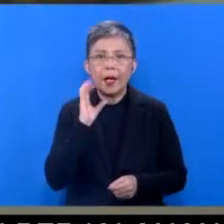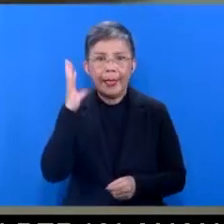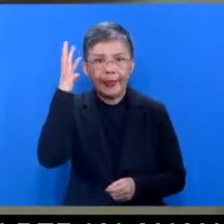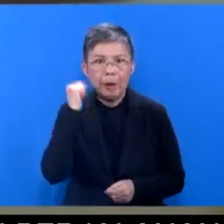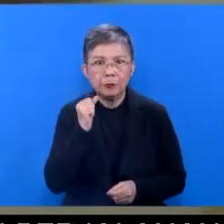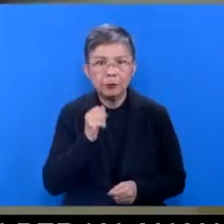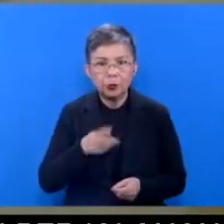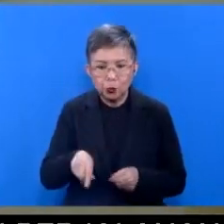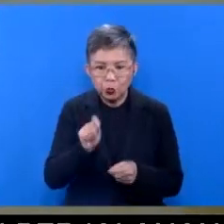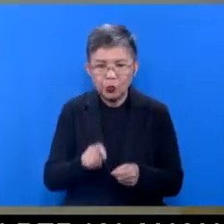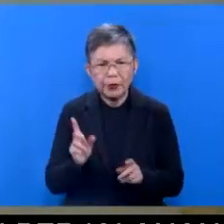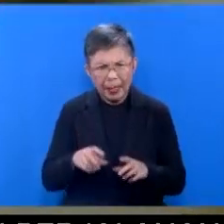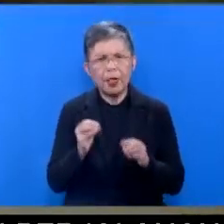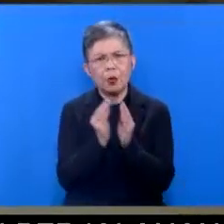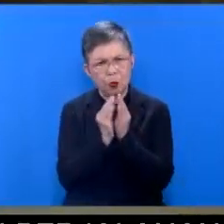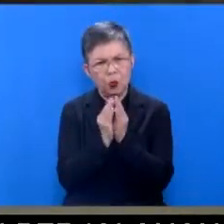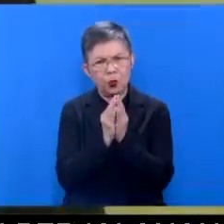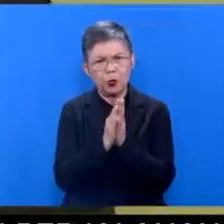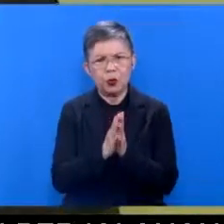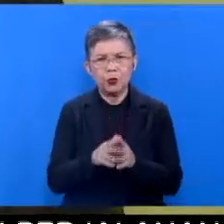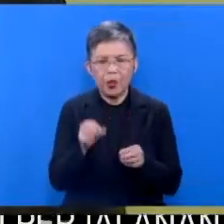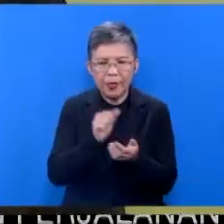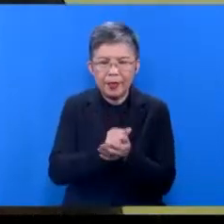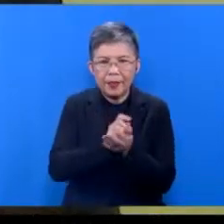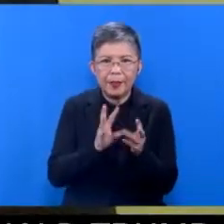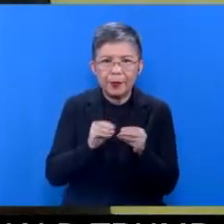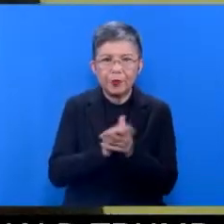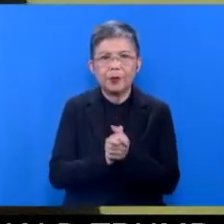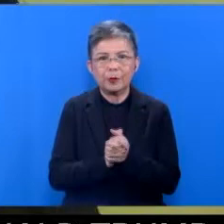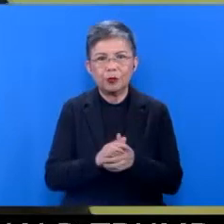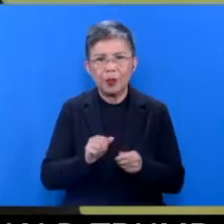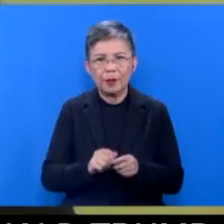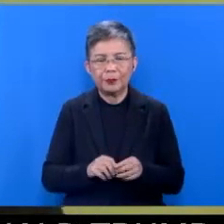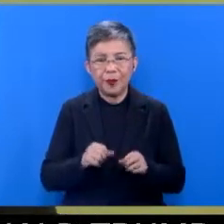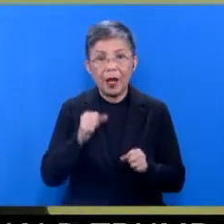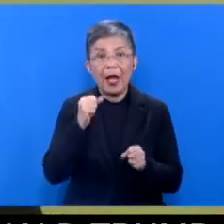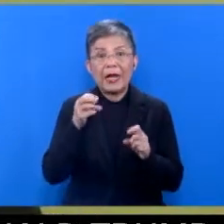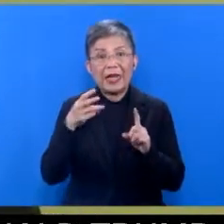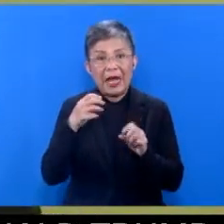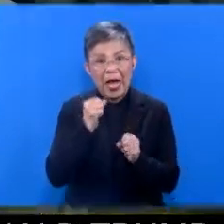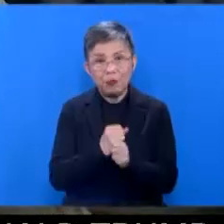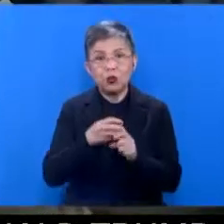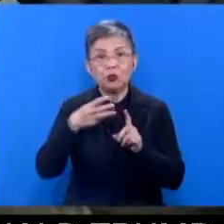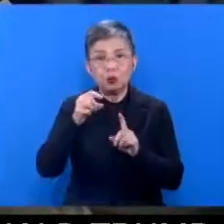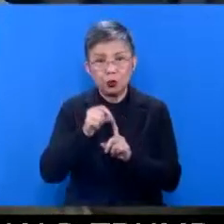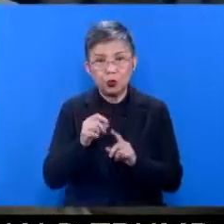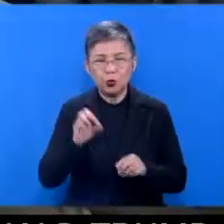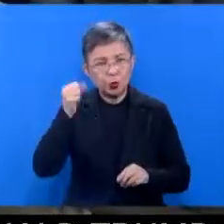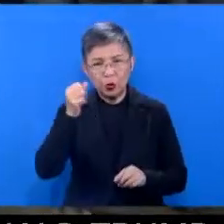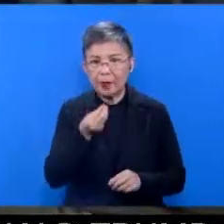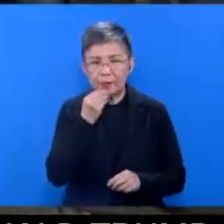yang berasal dari pucung yang sudah dilembutkan. Saat ini, gabus pucung mulai sulit ditemukan di ibu